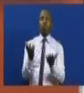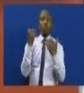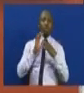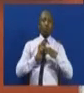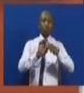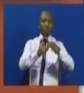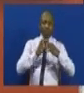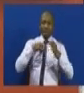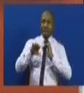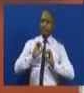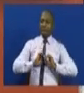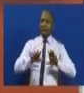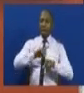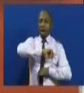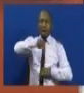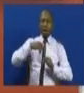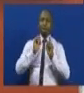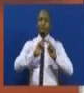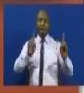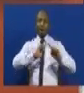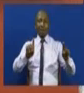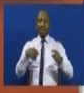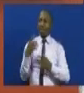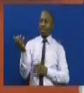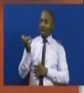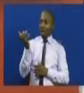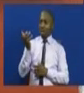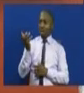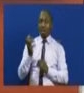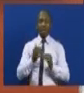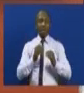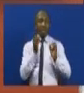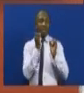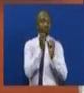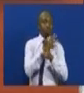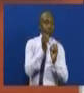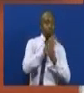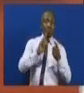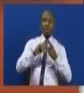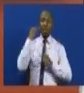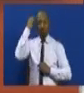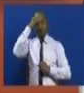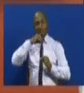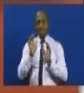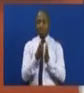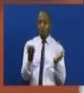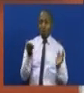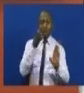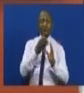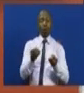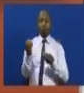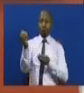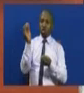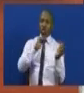katika mitandao yetu mbalimbali ya kijamii, kurasa za Instagram, Facebook pamoja na Twitter, ili nawe utoe maoni